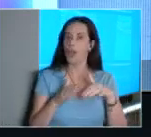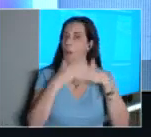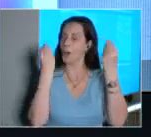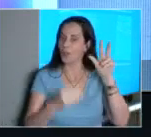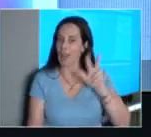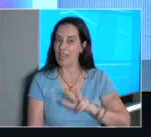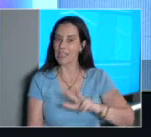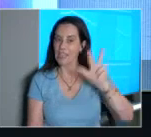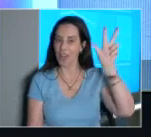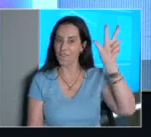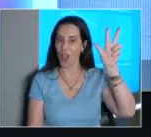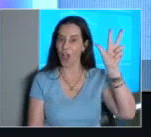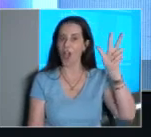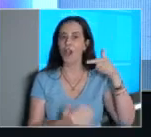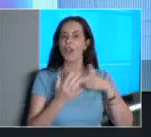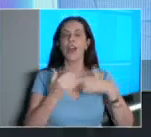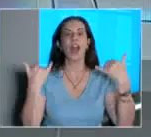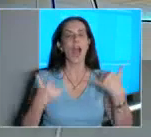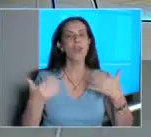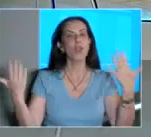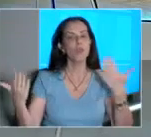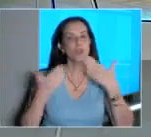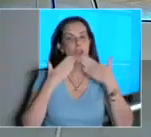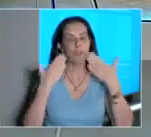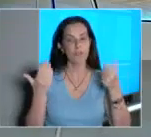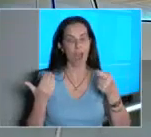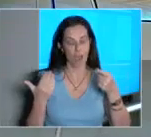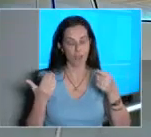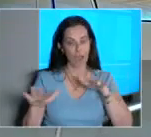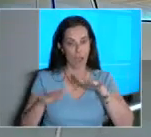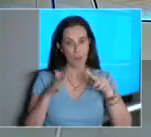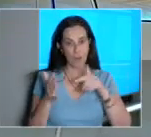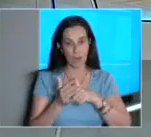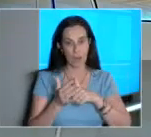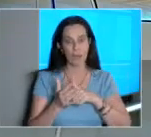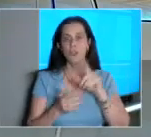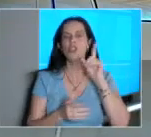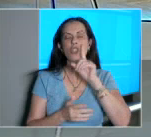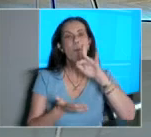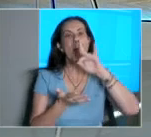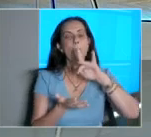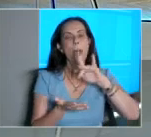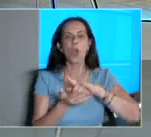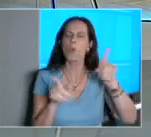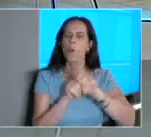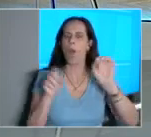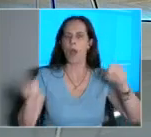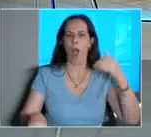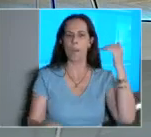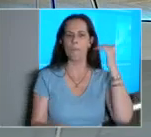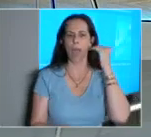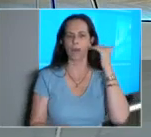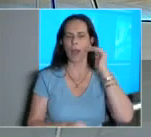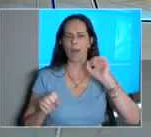רמת הגולן שצופים בנו, היום ישיבה חגיגית של הממשלה ברמת טראמפ, כמו משיקים היום בעצם